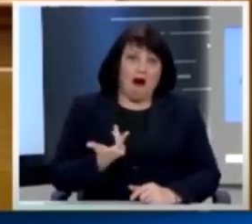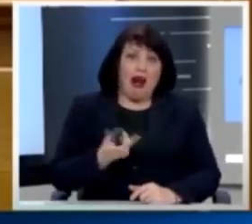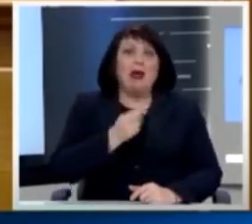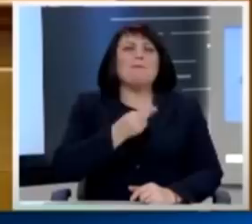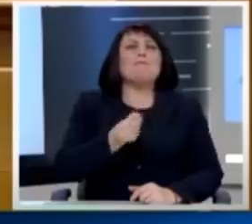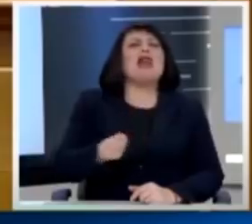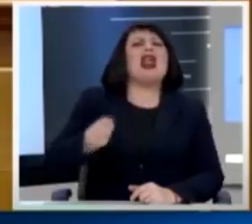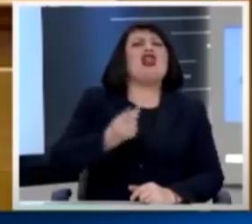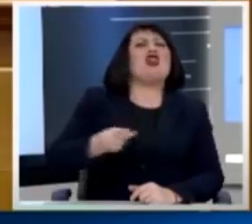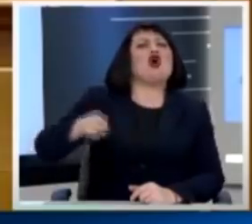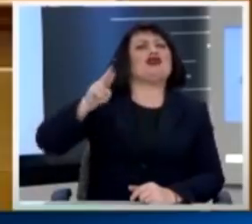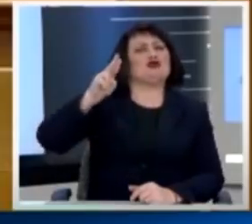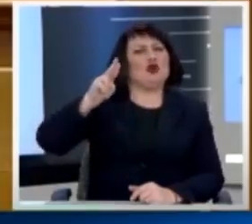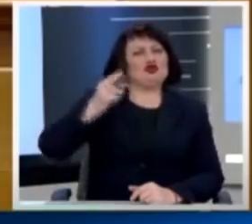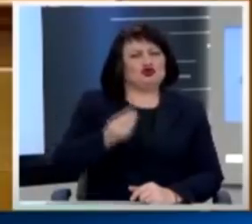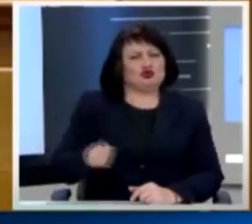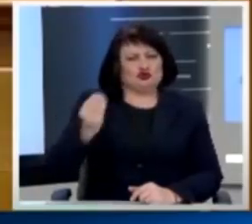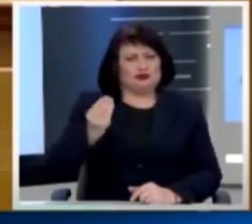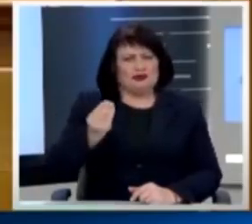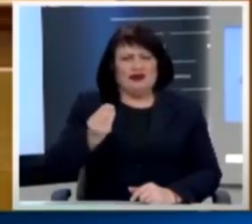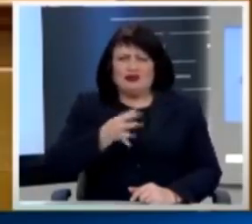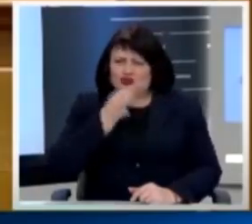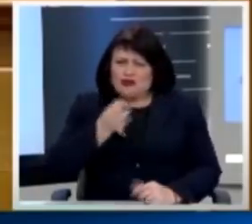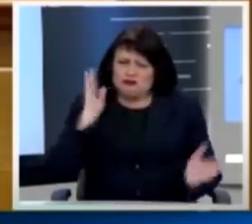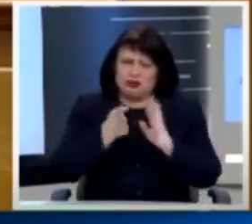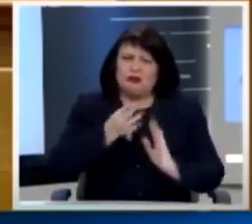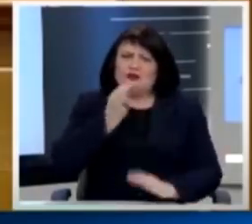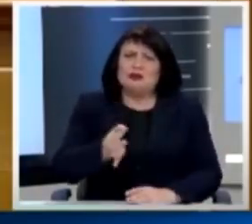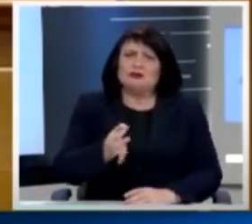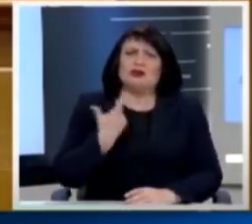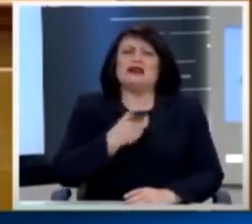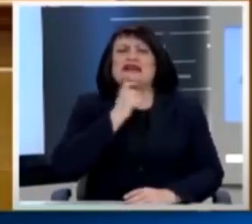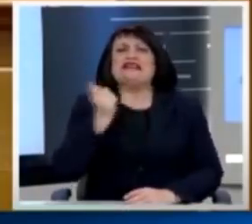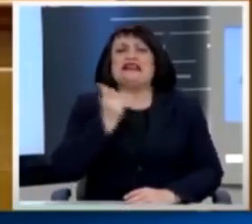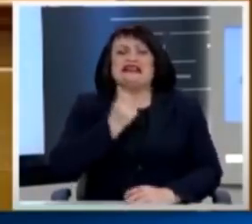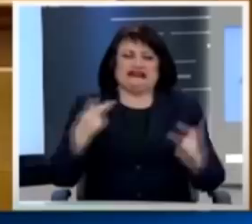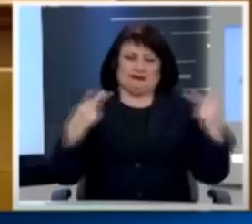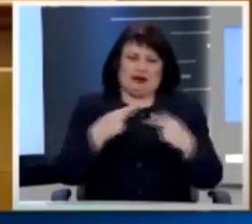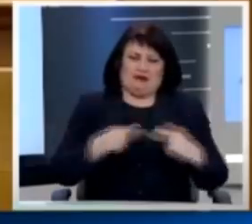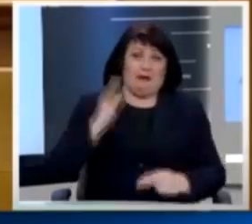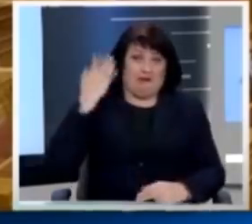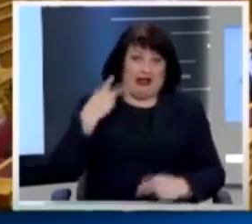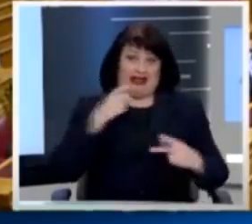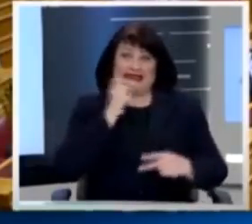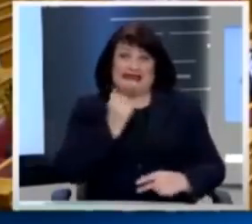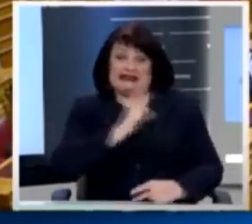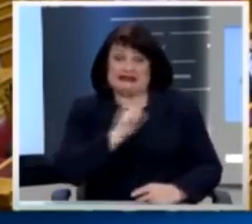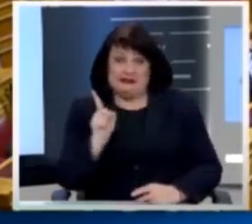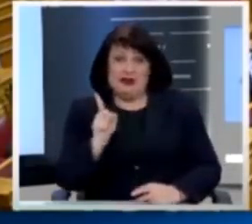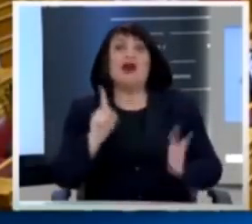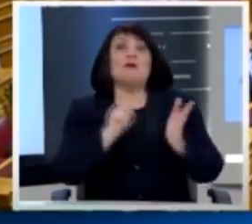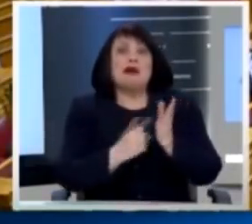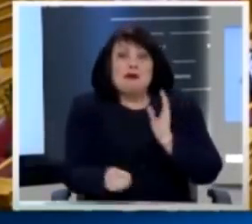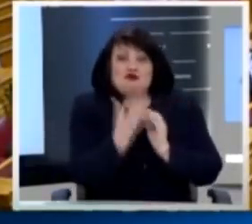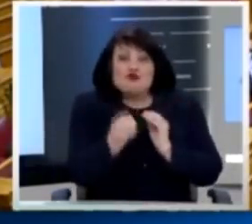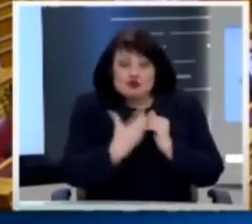ο πληθωρισμός. Τους λέτε κατάμουτρα ότι για να μην κοπούν κι άλλο οι παλιές συντάξεις, πρέπει να κοπούν